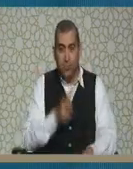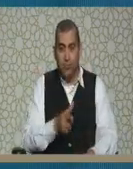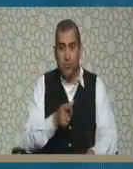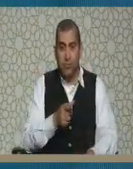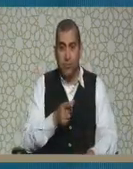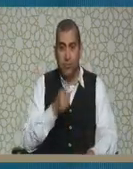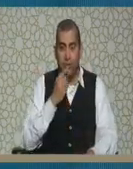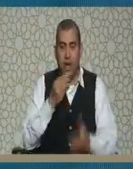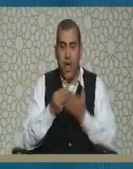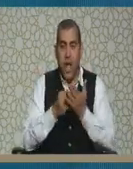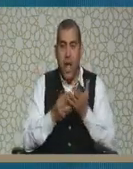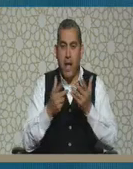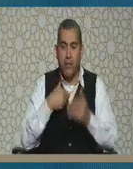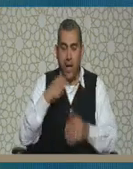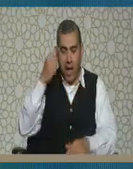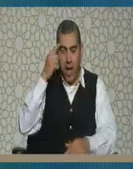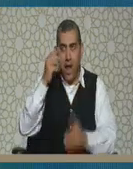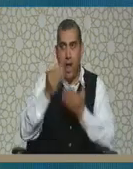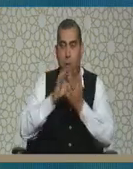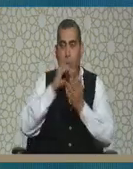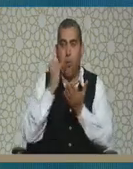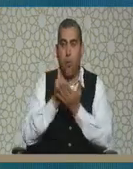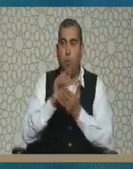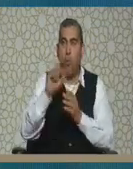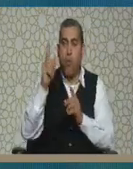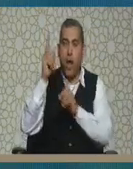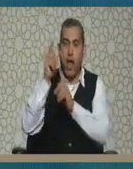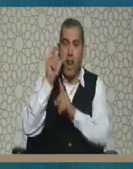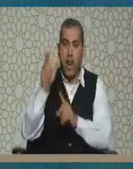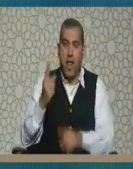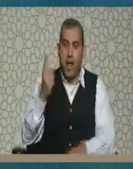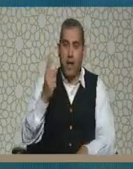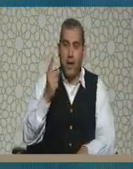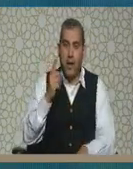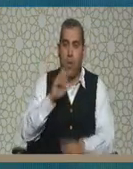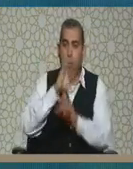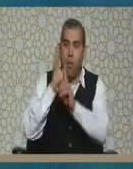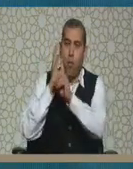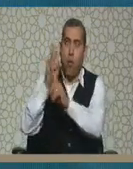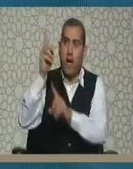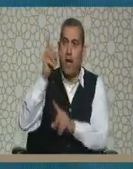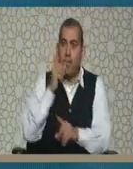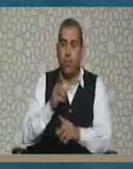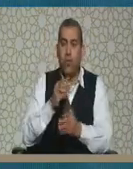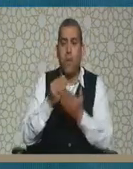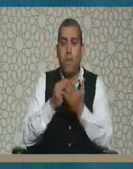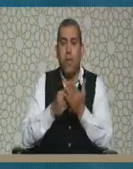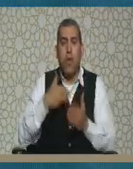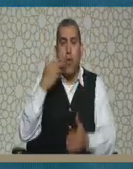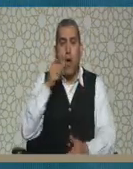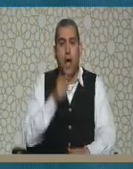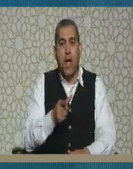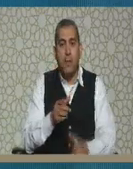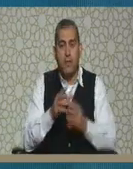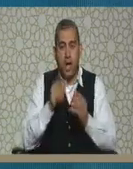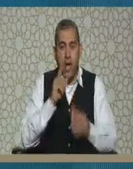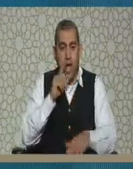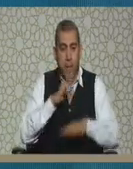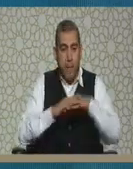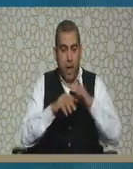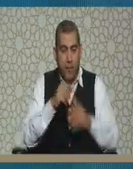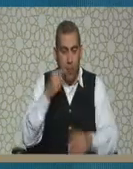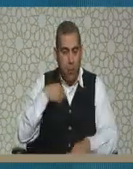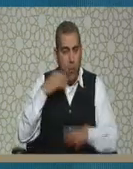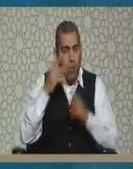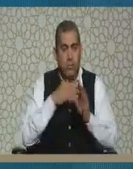حسبي الله ونعم الوكيل يبقى ايه اللي حصل ايه اللي حصل بعد كده لما تعلق سيدنا ابراهيم